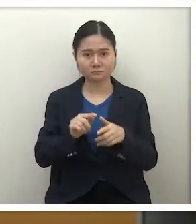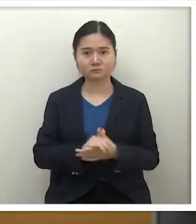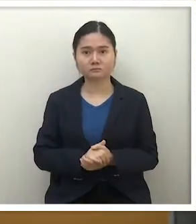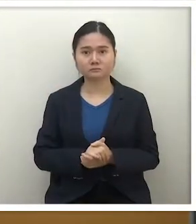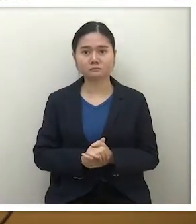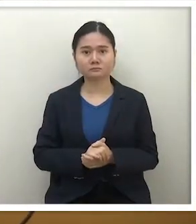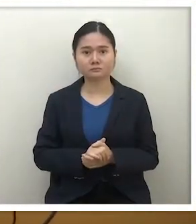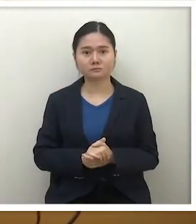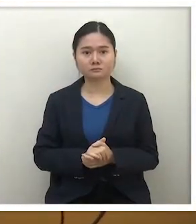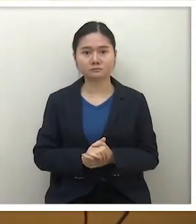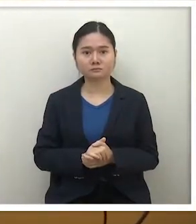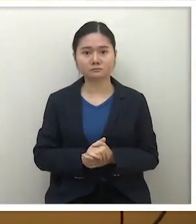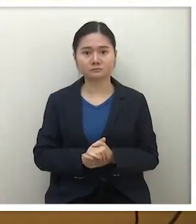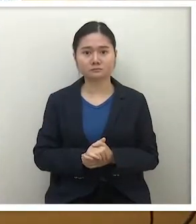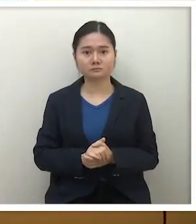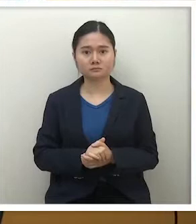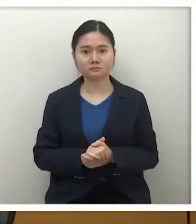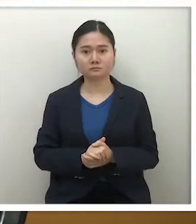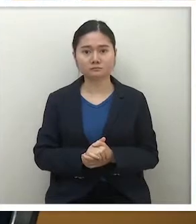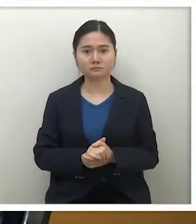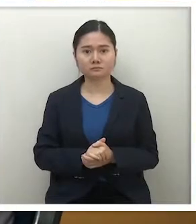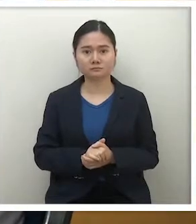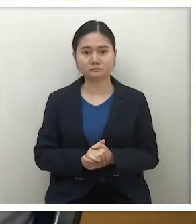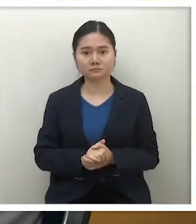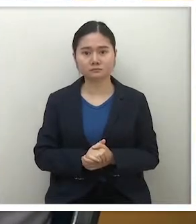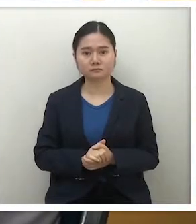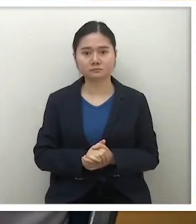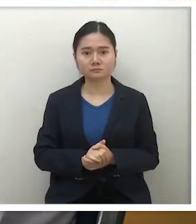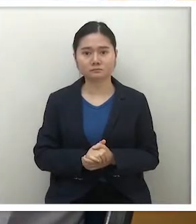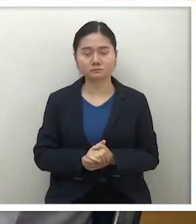ครูจะวาดสี่เหลี่ยมออกแนวนี้นะครับ